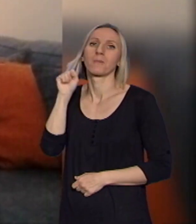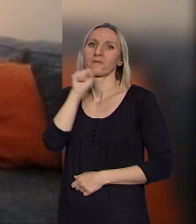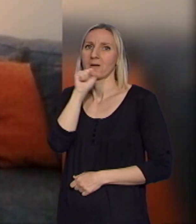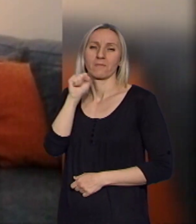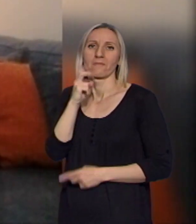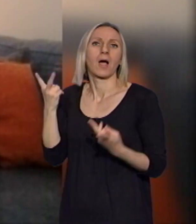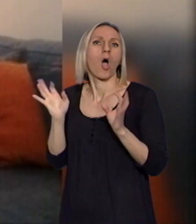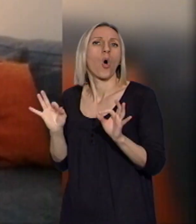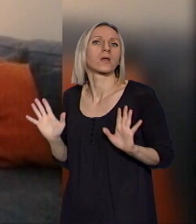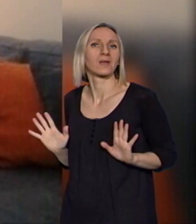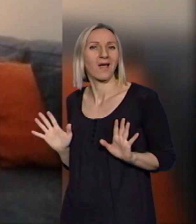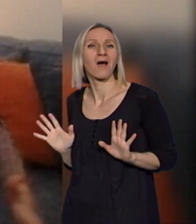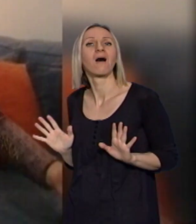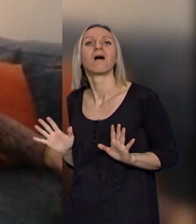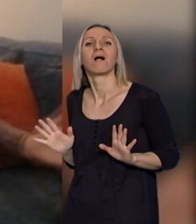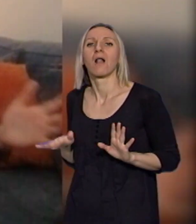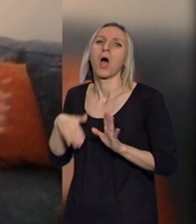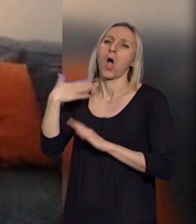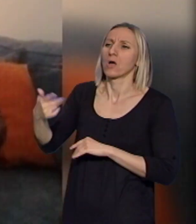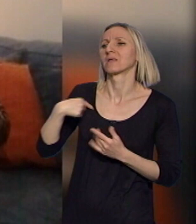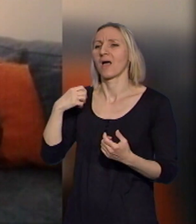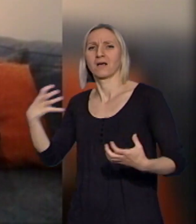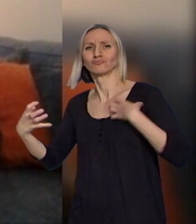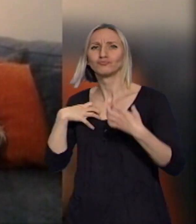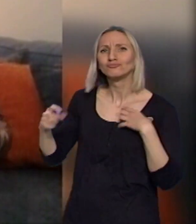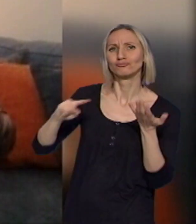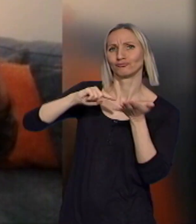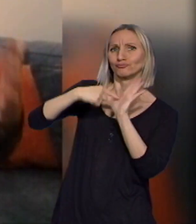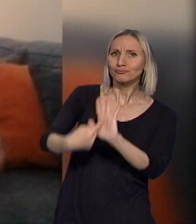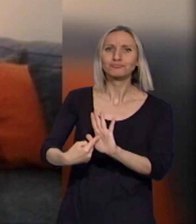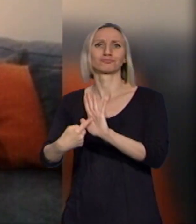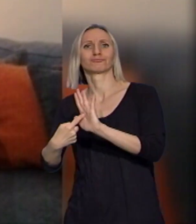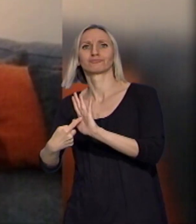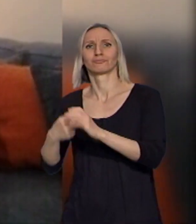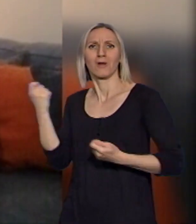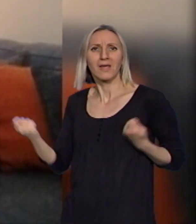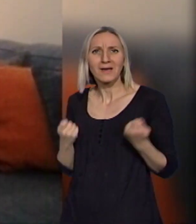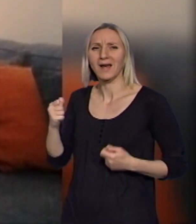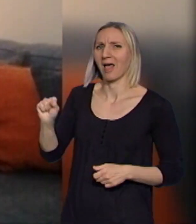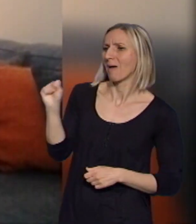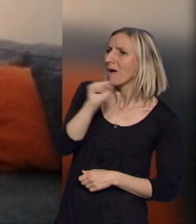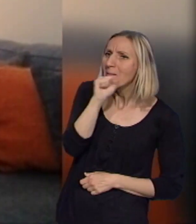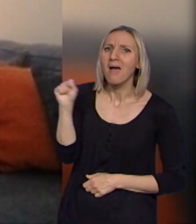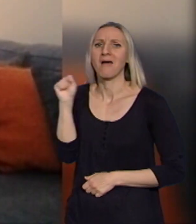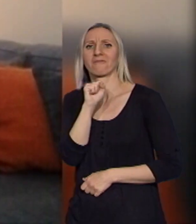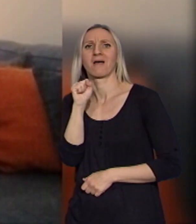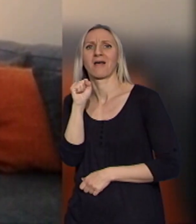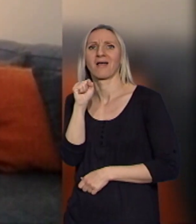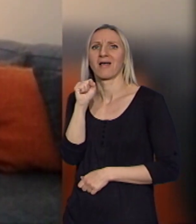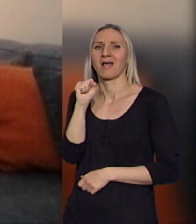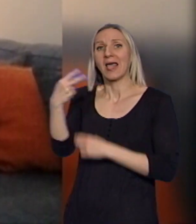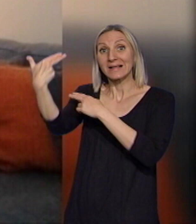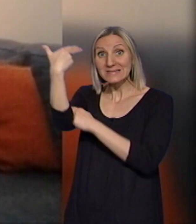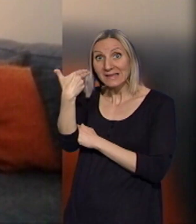u originalu. Znači, onda smo nas dve izvodile koreografije, igrale, pevale, snimale i sve ostalo,